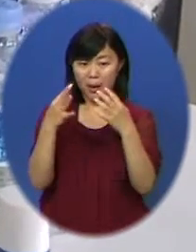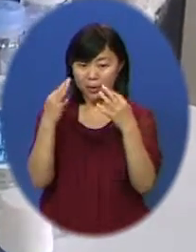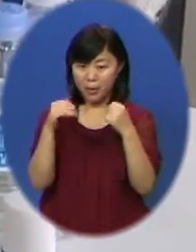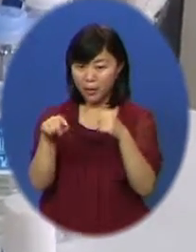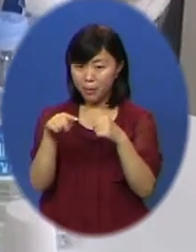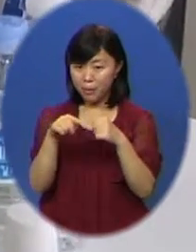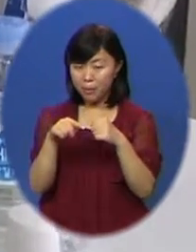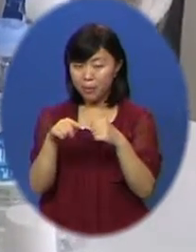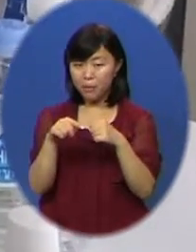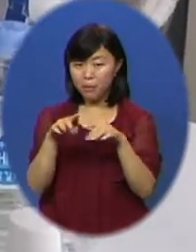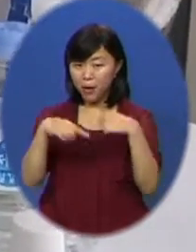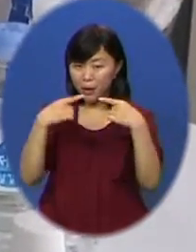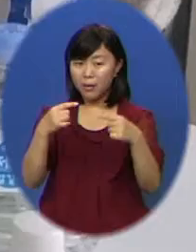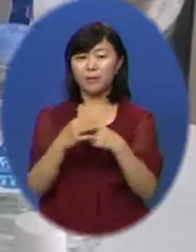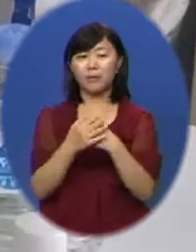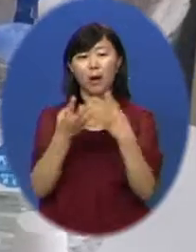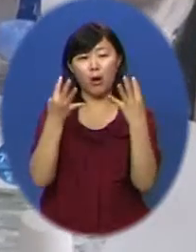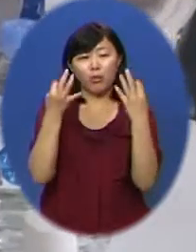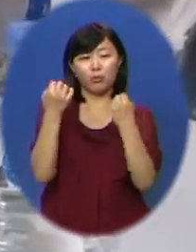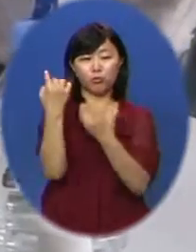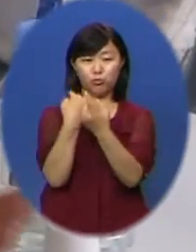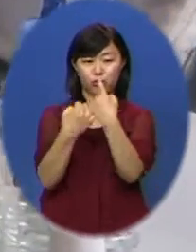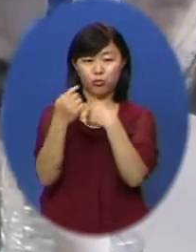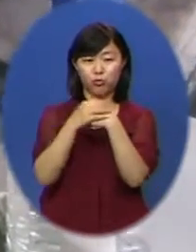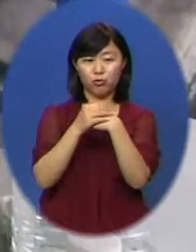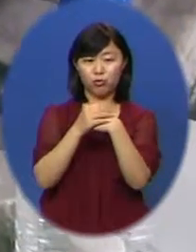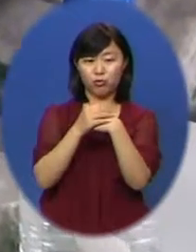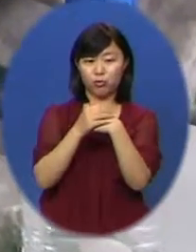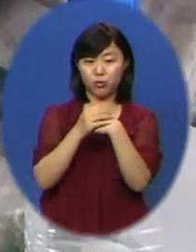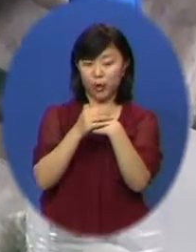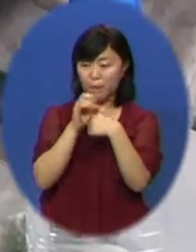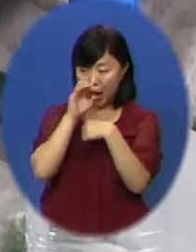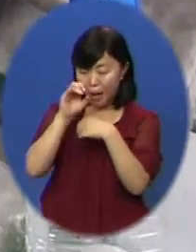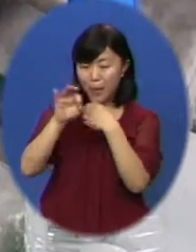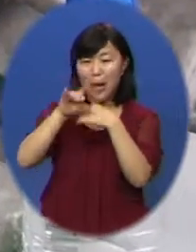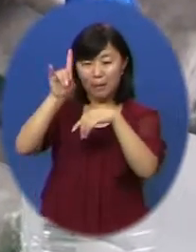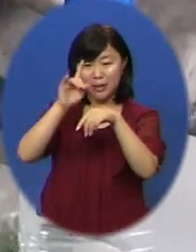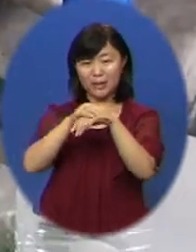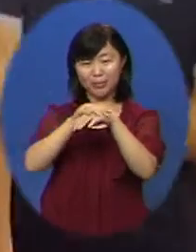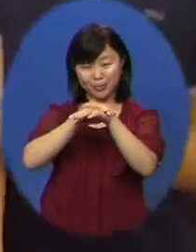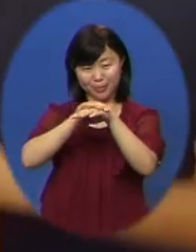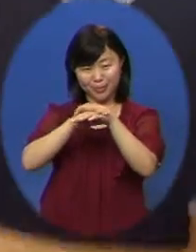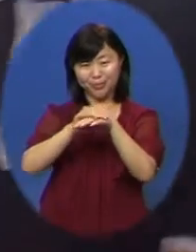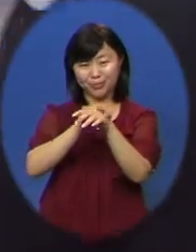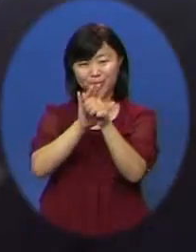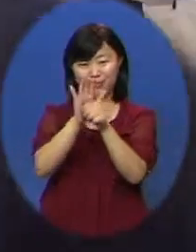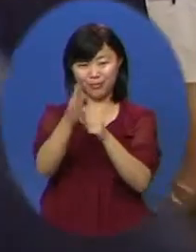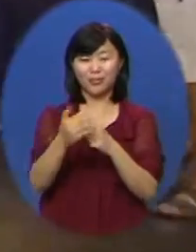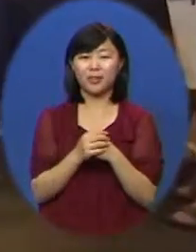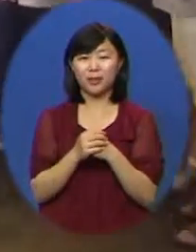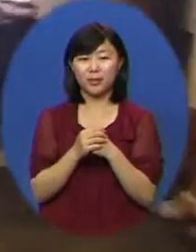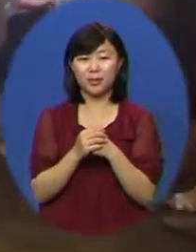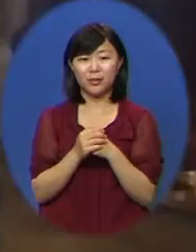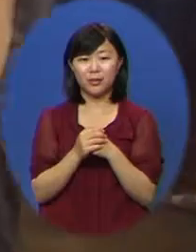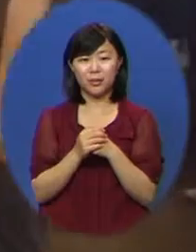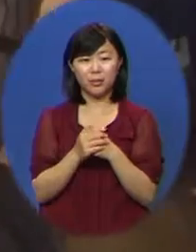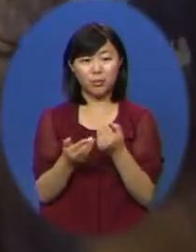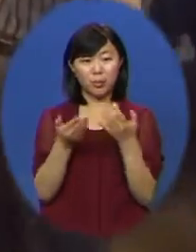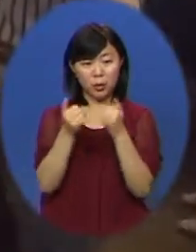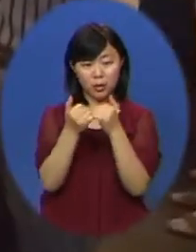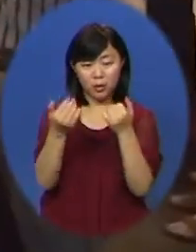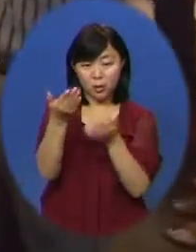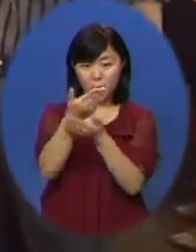이렇게 하시는 편이신가요? 네, 많이 오셔서 말씀드리면 한 분씩 하고 가세요. 봉사자들과 이야기를 나누다